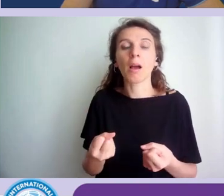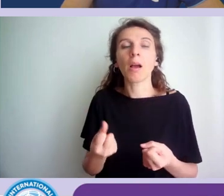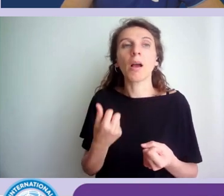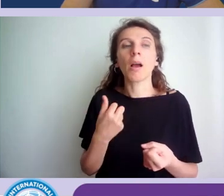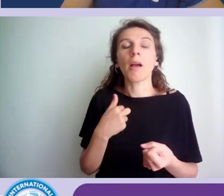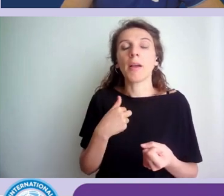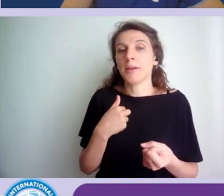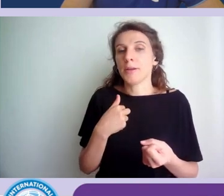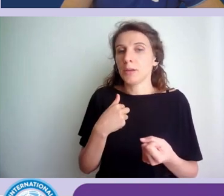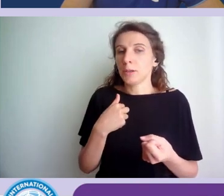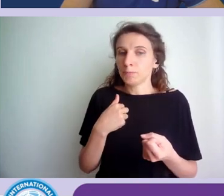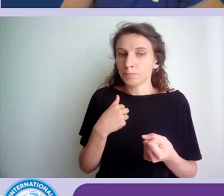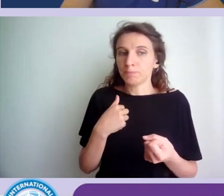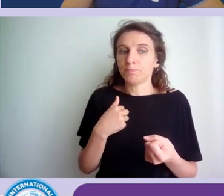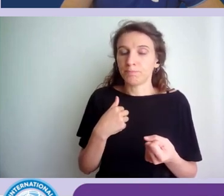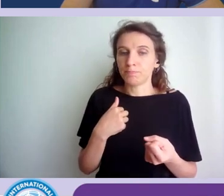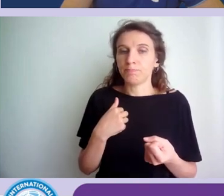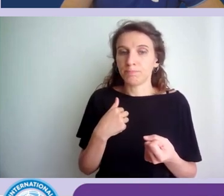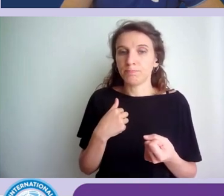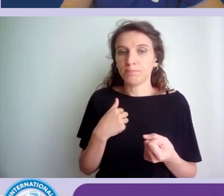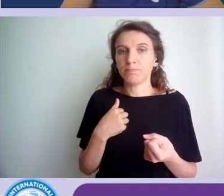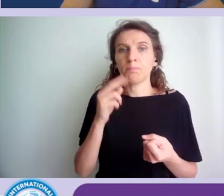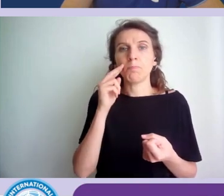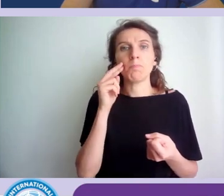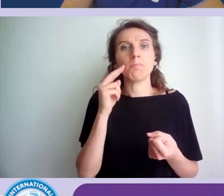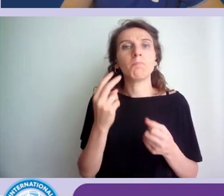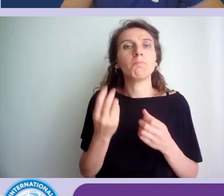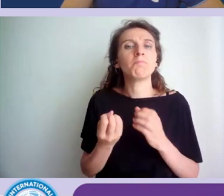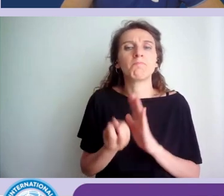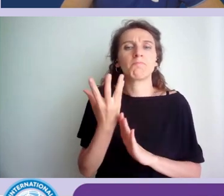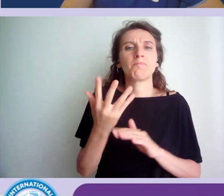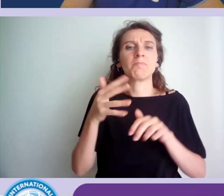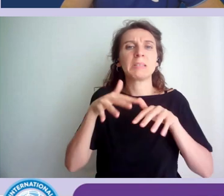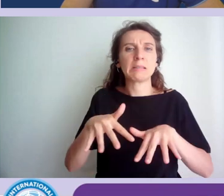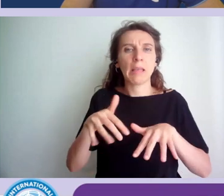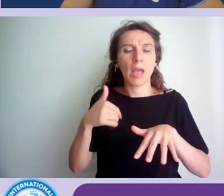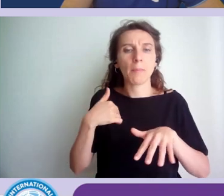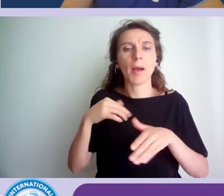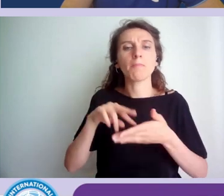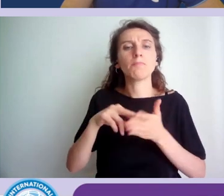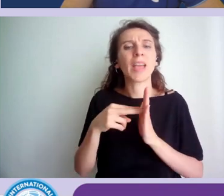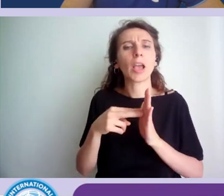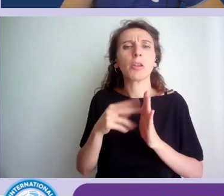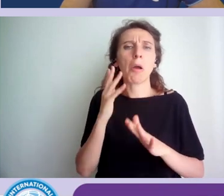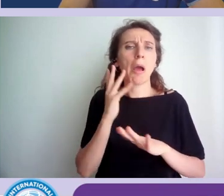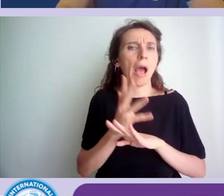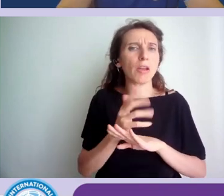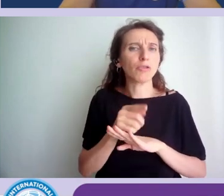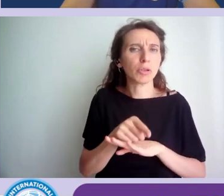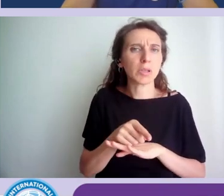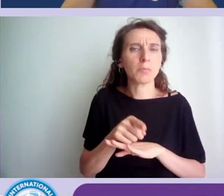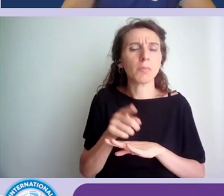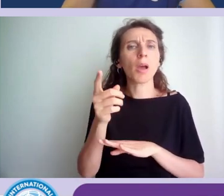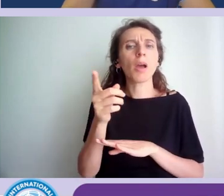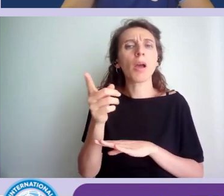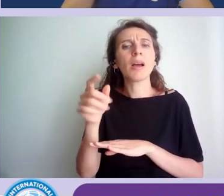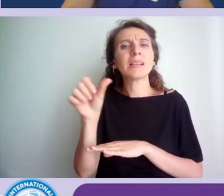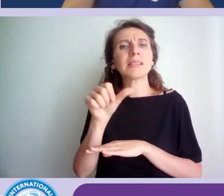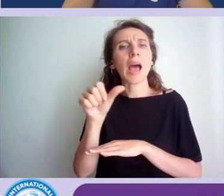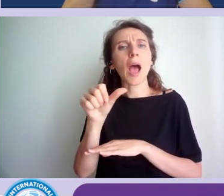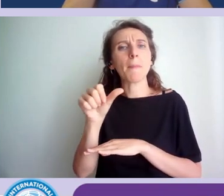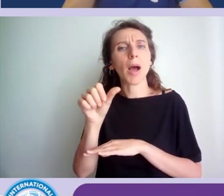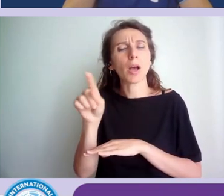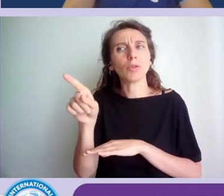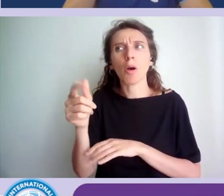realizzo un sistema ehm che è tecnicamente accessibile faceva l'esempio secondo me molto calzante